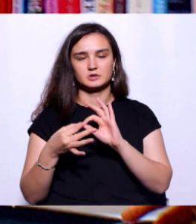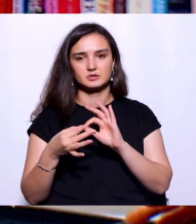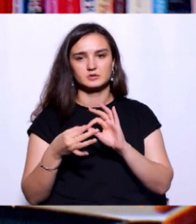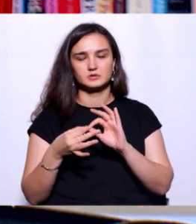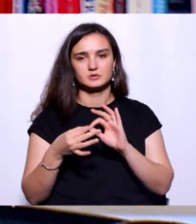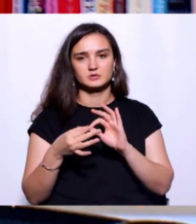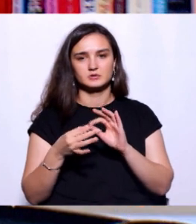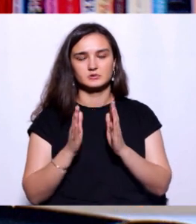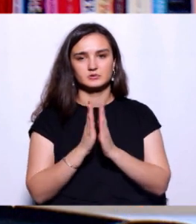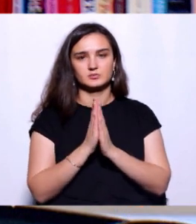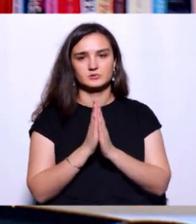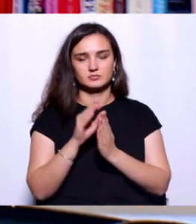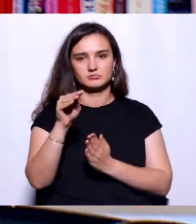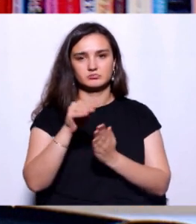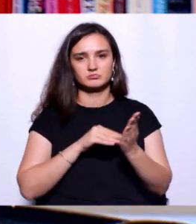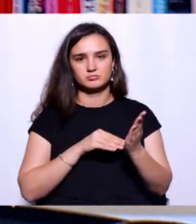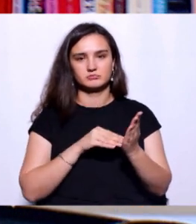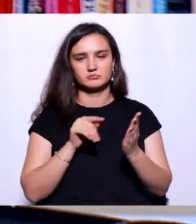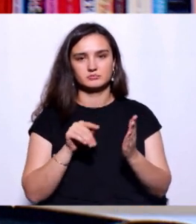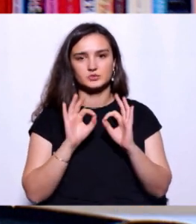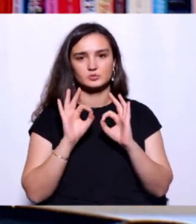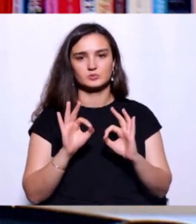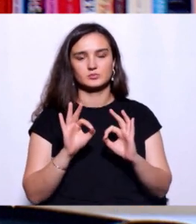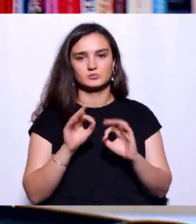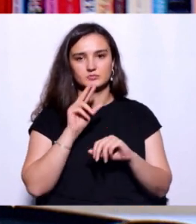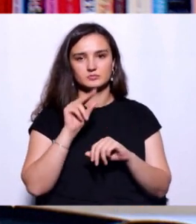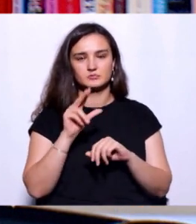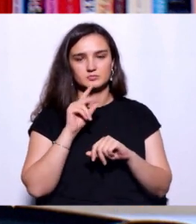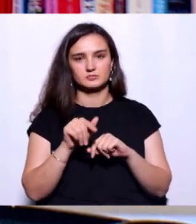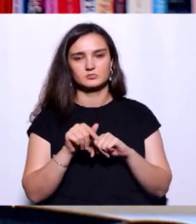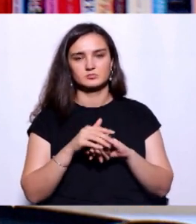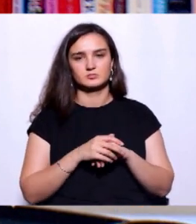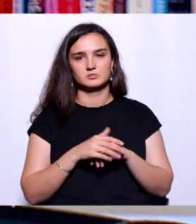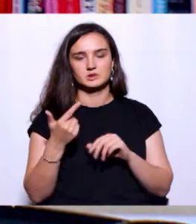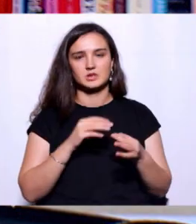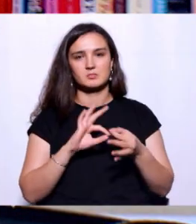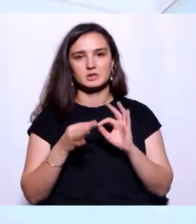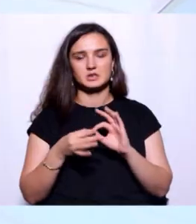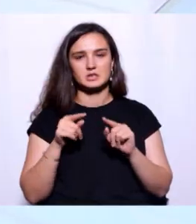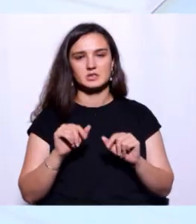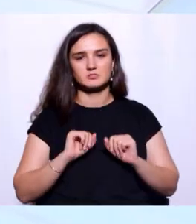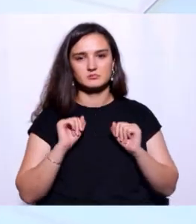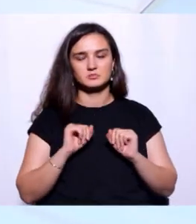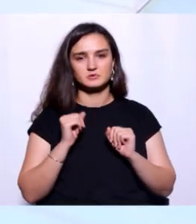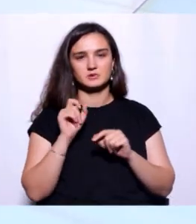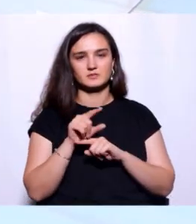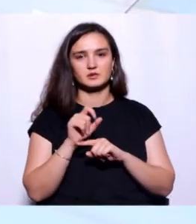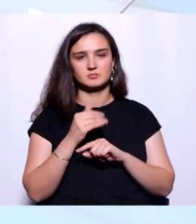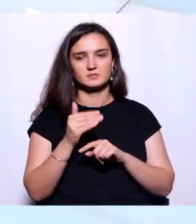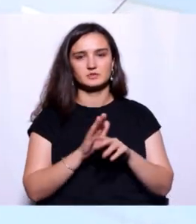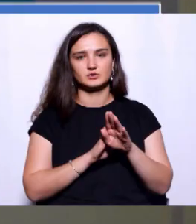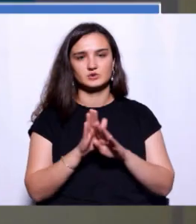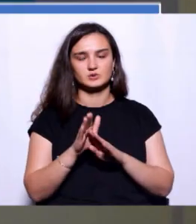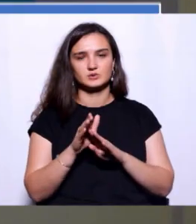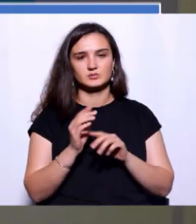So, please fill the gaps with the correct pronouns. გრამატიკის ამ დავალებისთვის